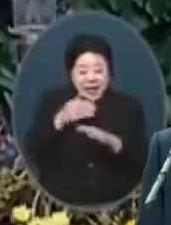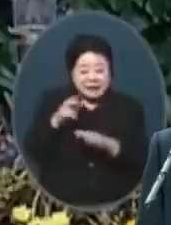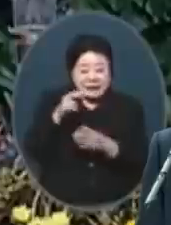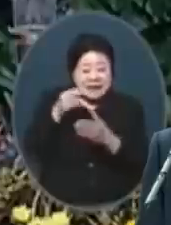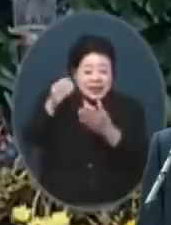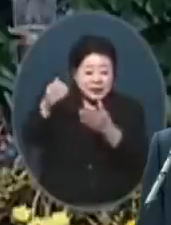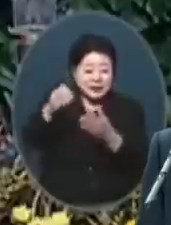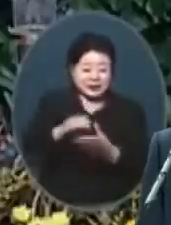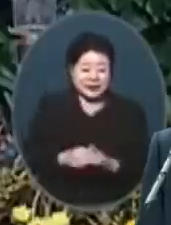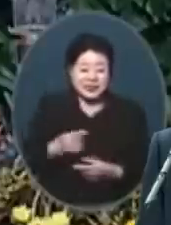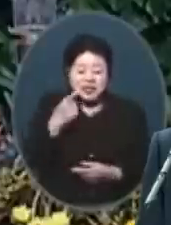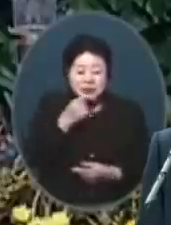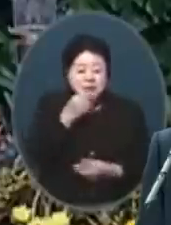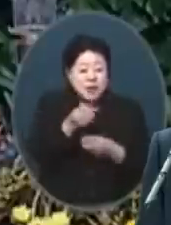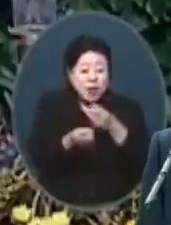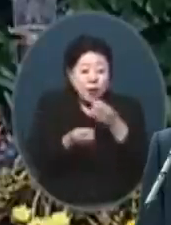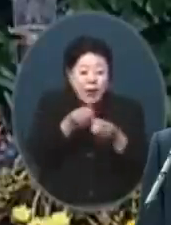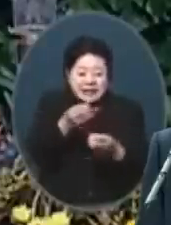찬송이 가득한 입술의 고백이